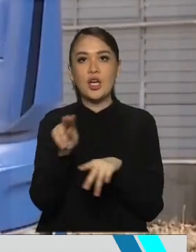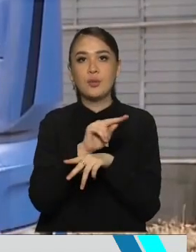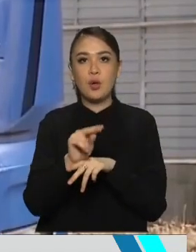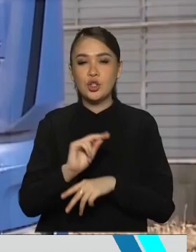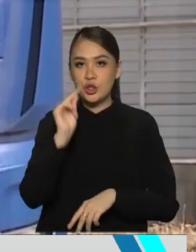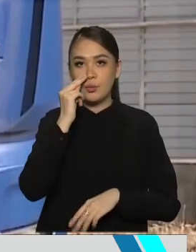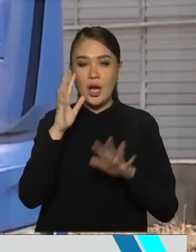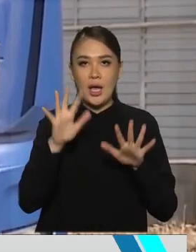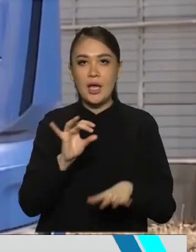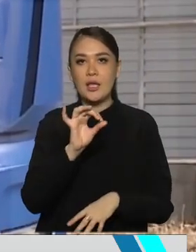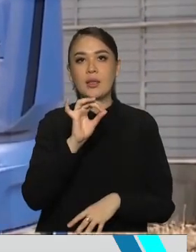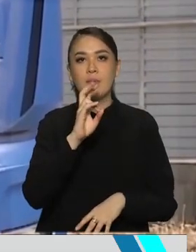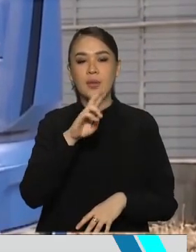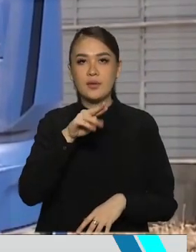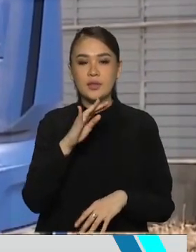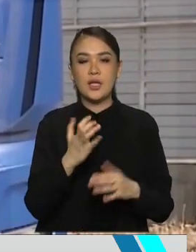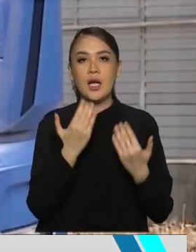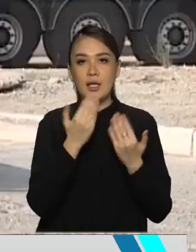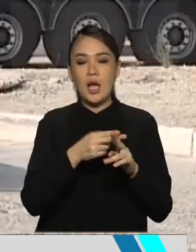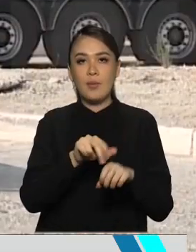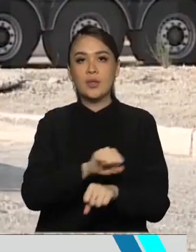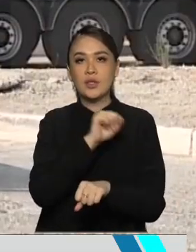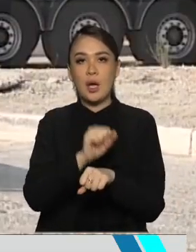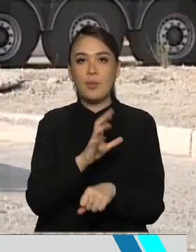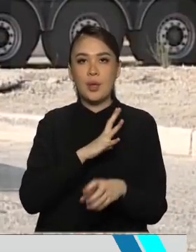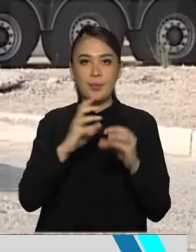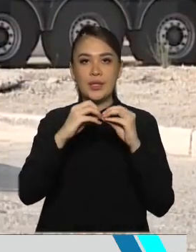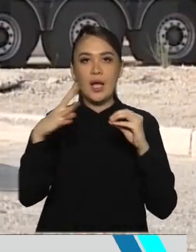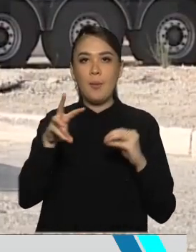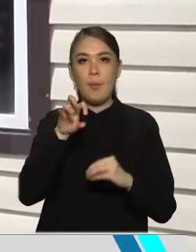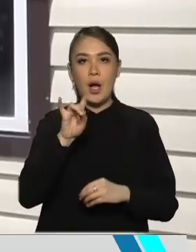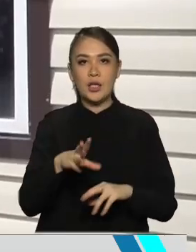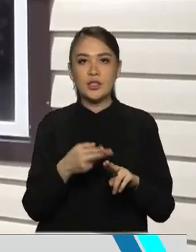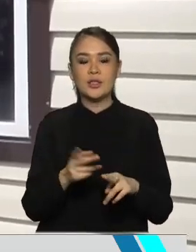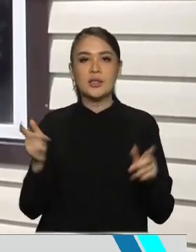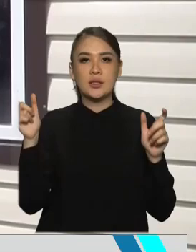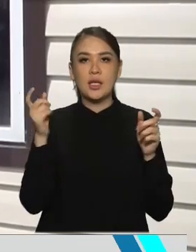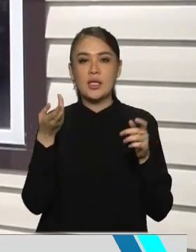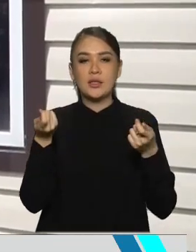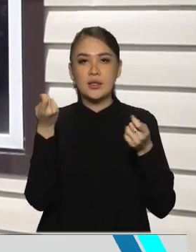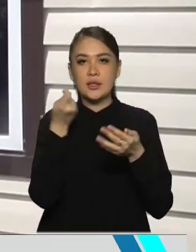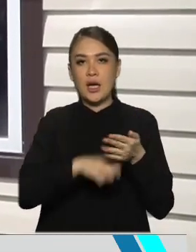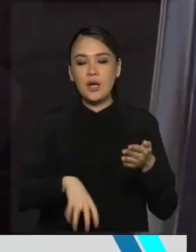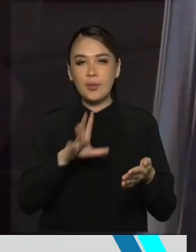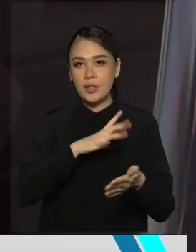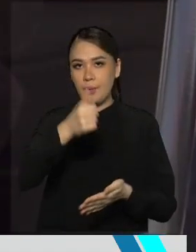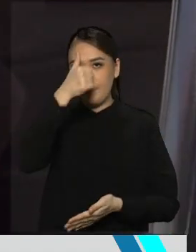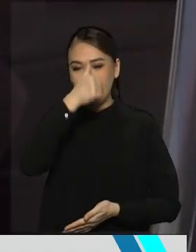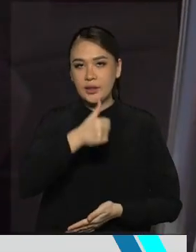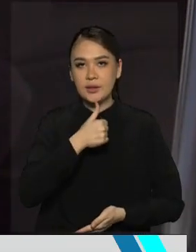шымкентского НПЗ. Работу на предприятии приостановили 15 марта. Закрылись почти на месяц.